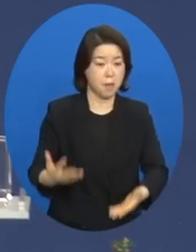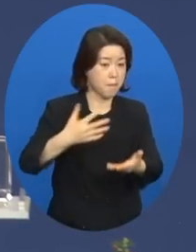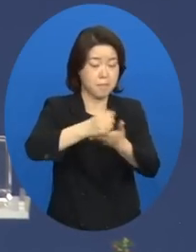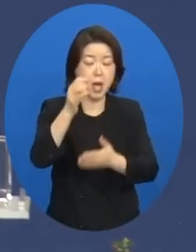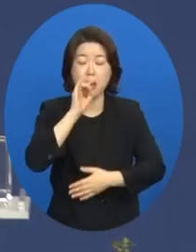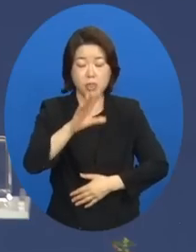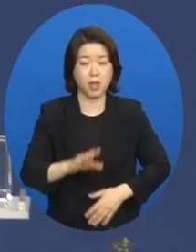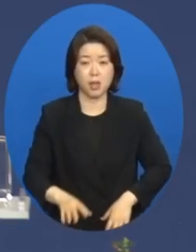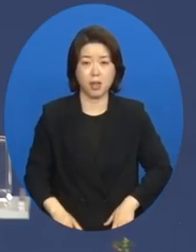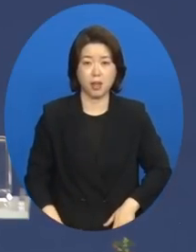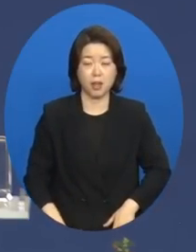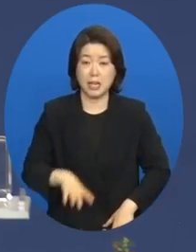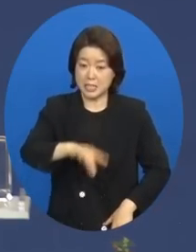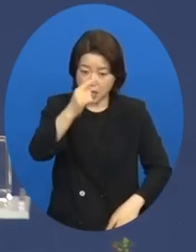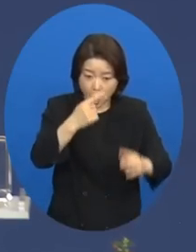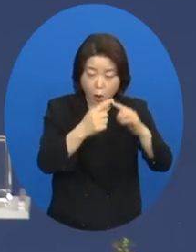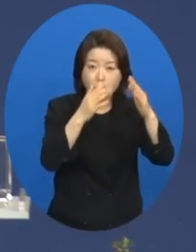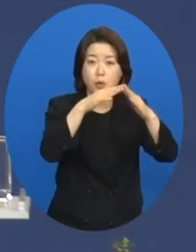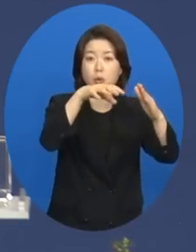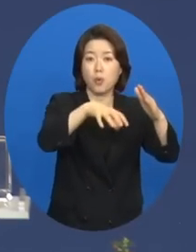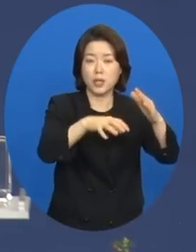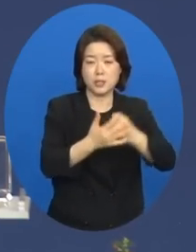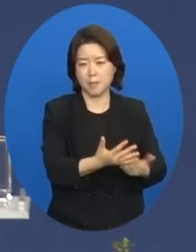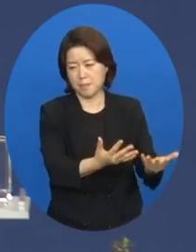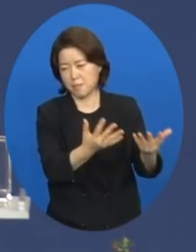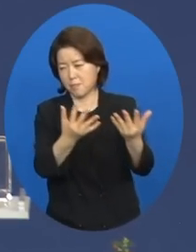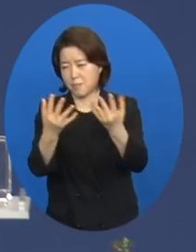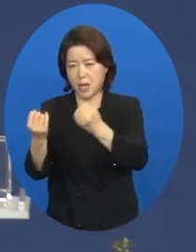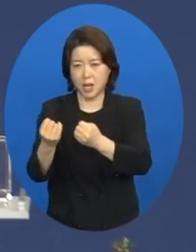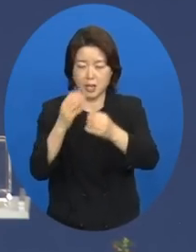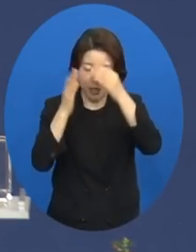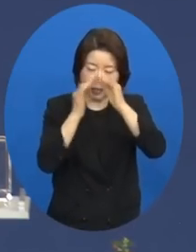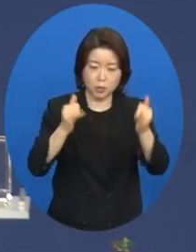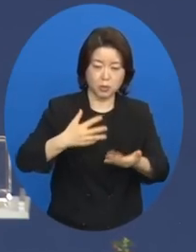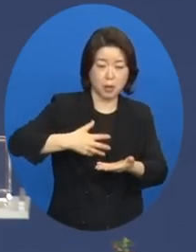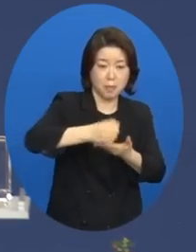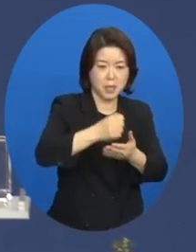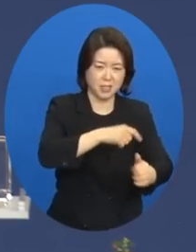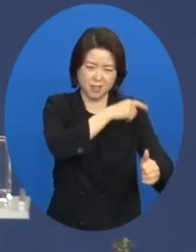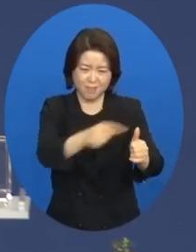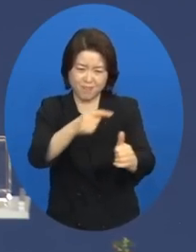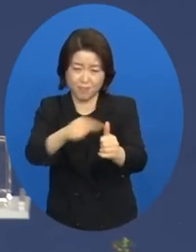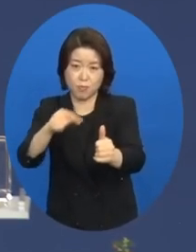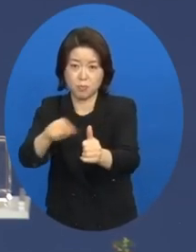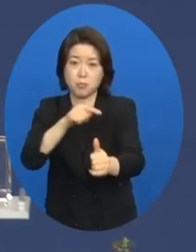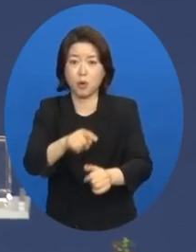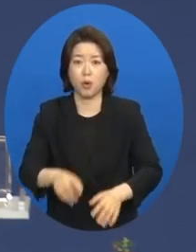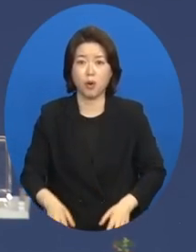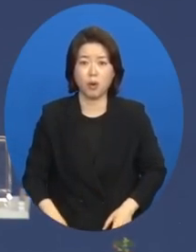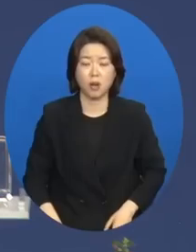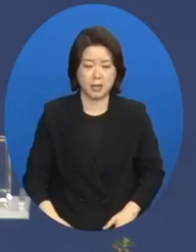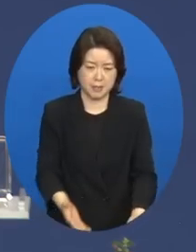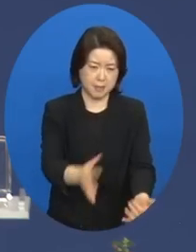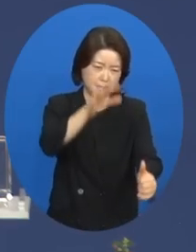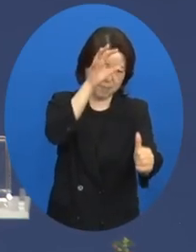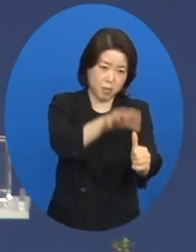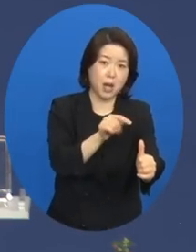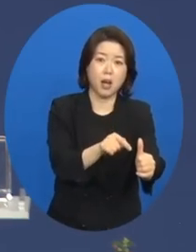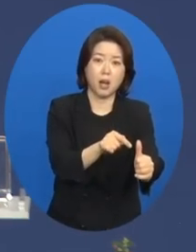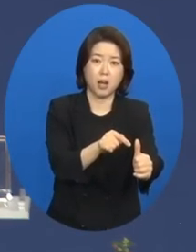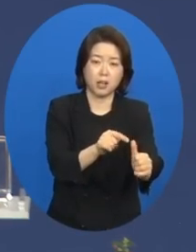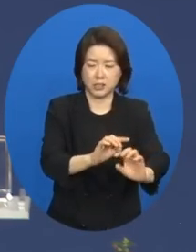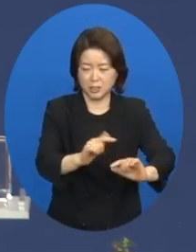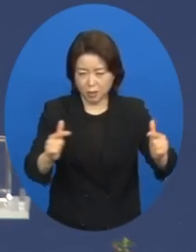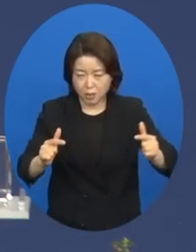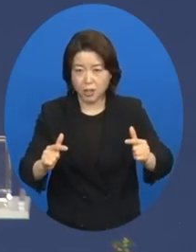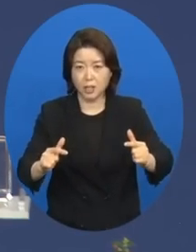여러분. 그 초대교회 그렇게 수많은 사람들, 성도들을 뺏어다 죽이고 그냥 투옥시키고 그렇게 모든